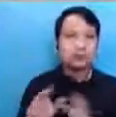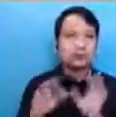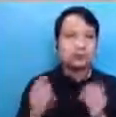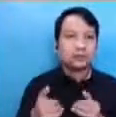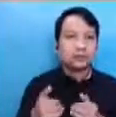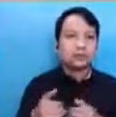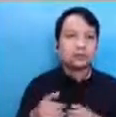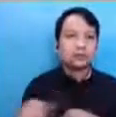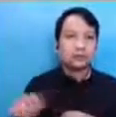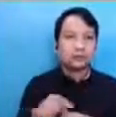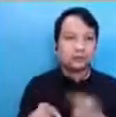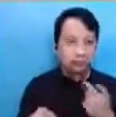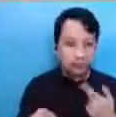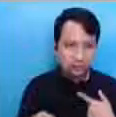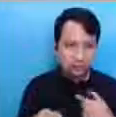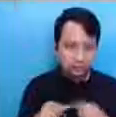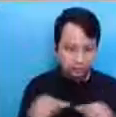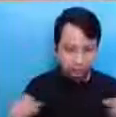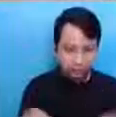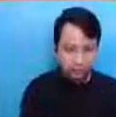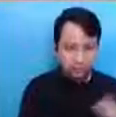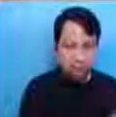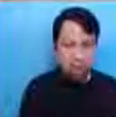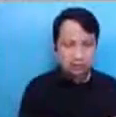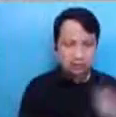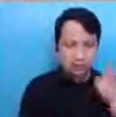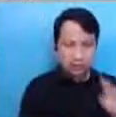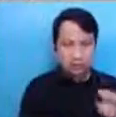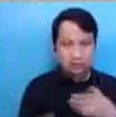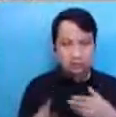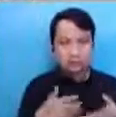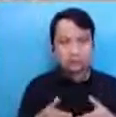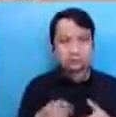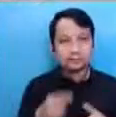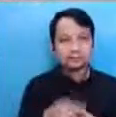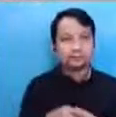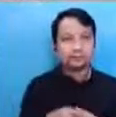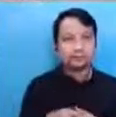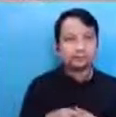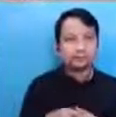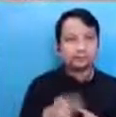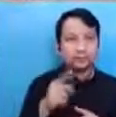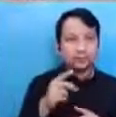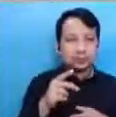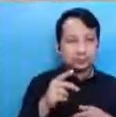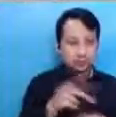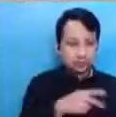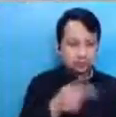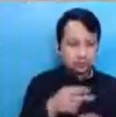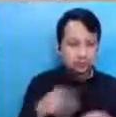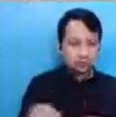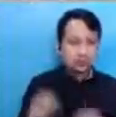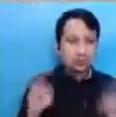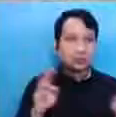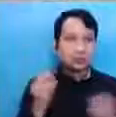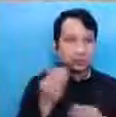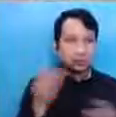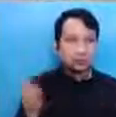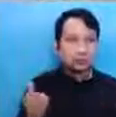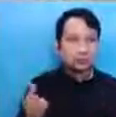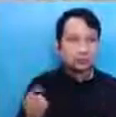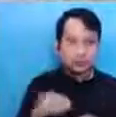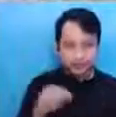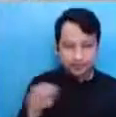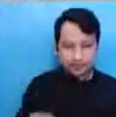At meron namang areas din po na mukhang napinsala din ang power line. At ito naman po, nakahanda po ang ating mga counterparts na